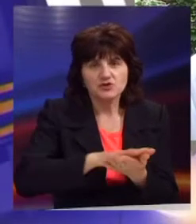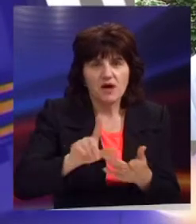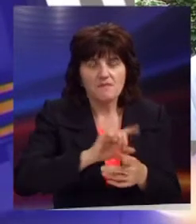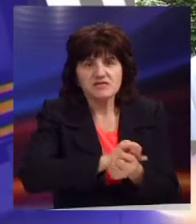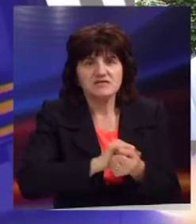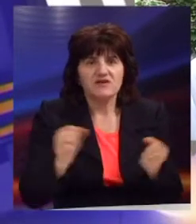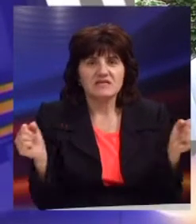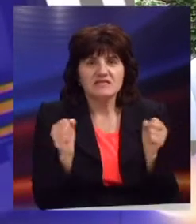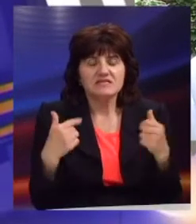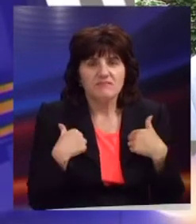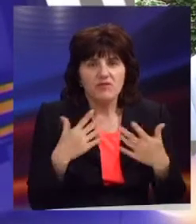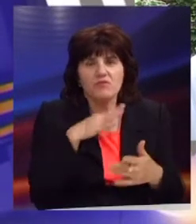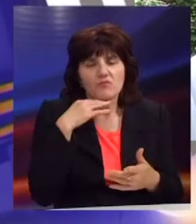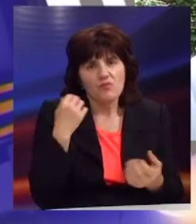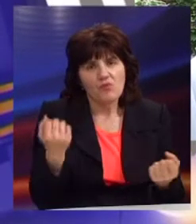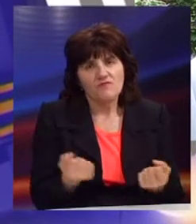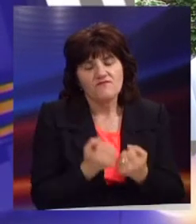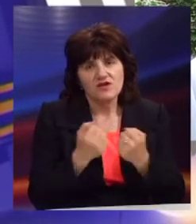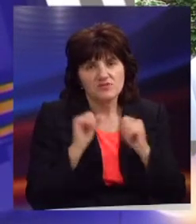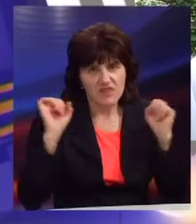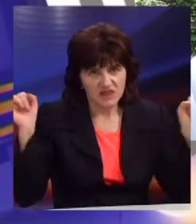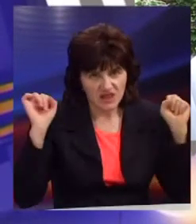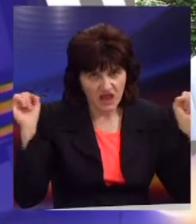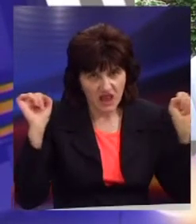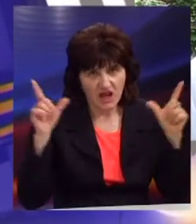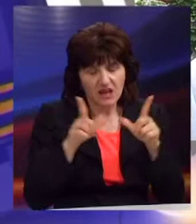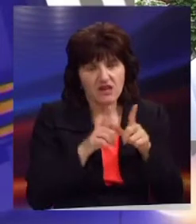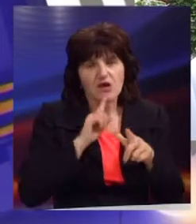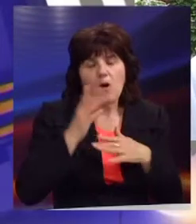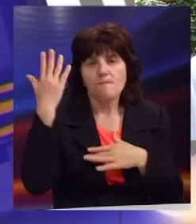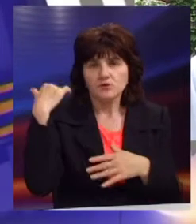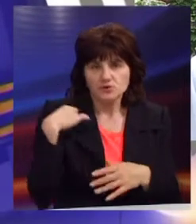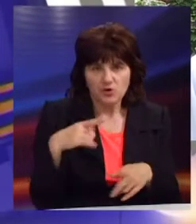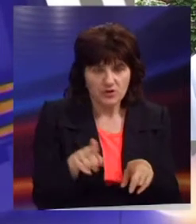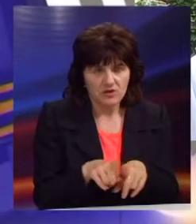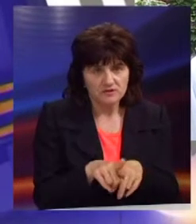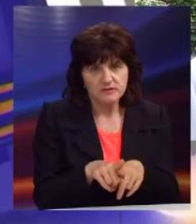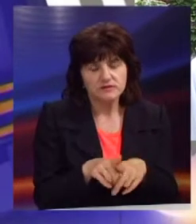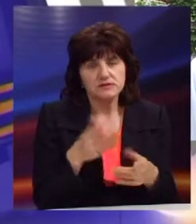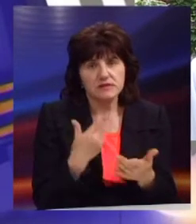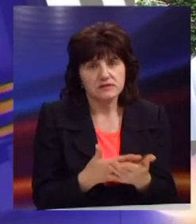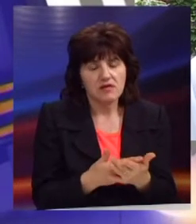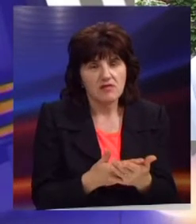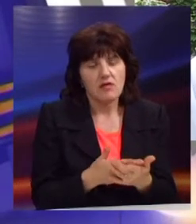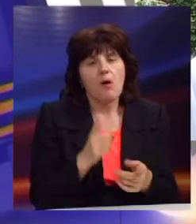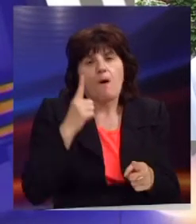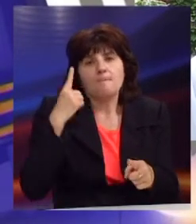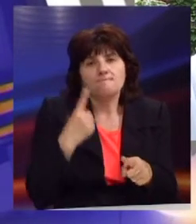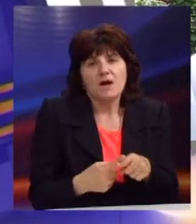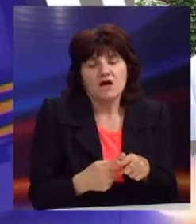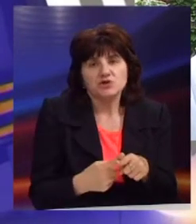celo zimu što smo radili baš i naporno i jako i ovo i prošlu zimu i da smo bili